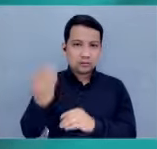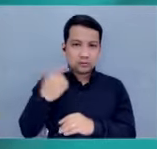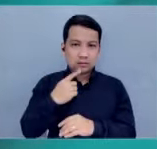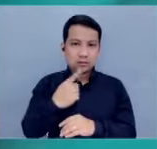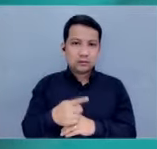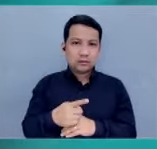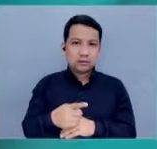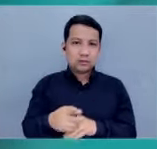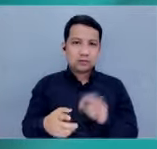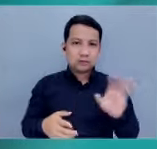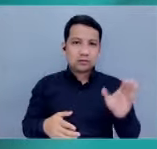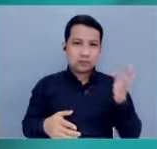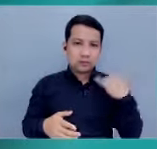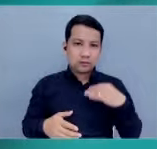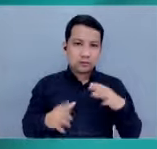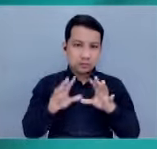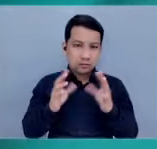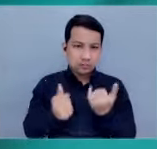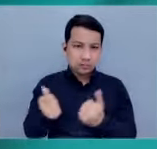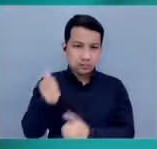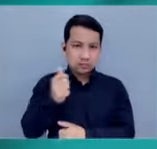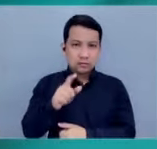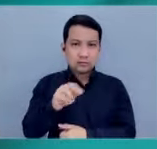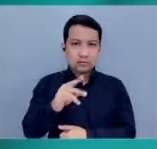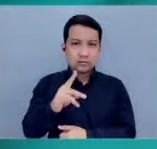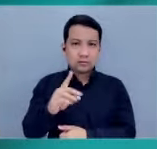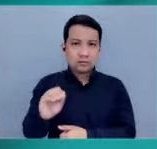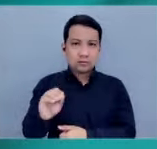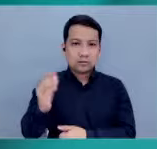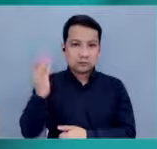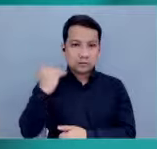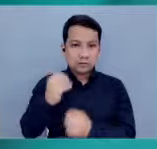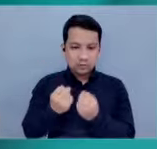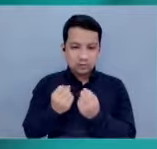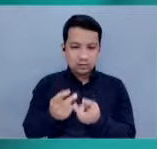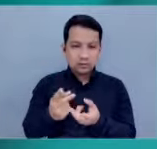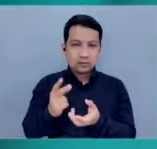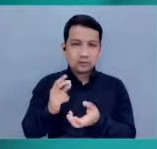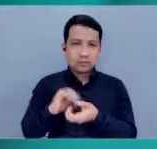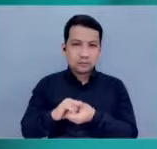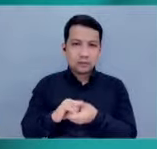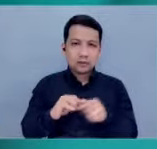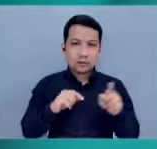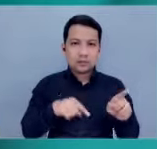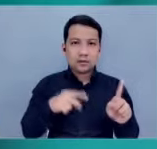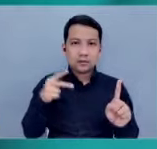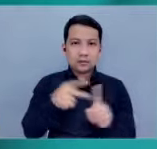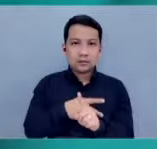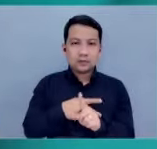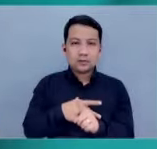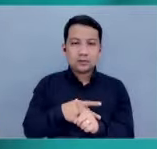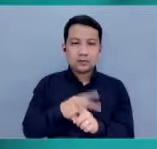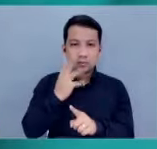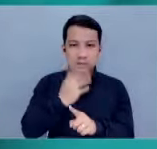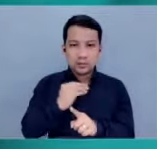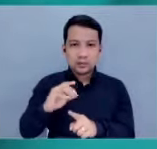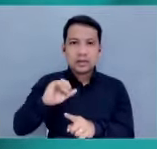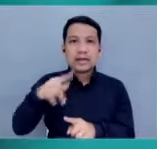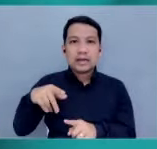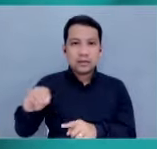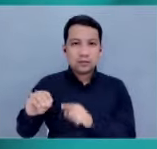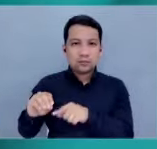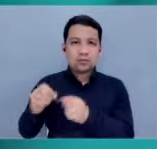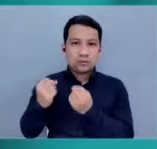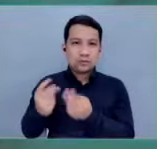na dating barangay Tanod sa bahay ng nooy live-in partner niya. At ang biktima, mismong apo ng kinakasama